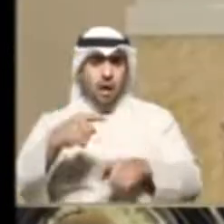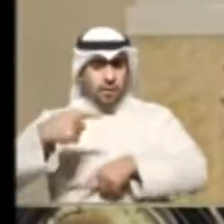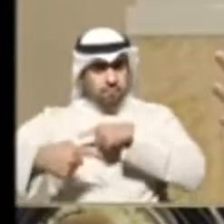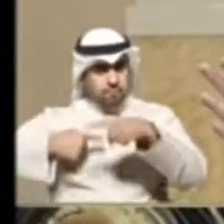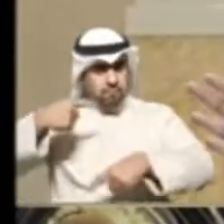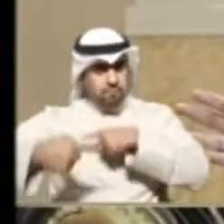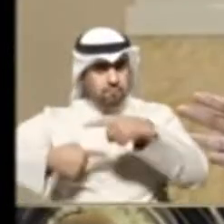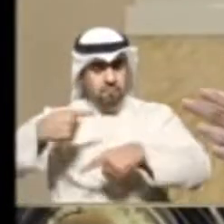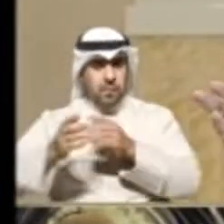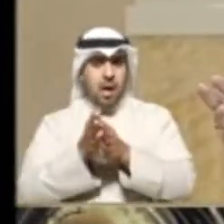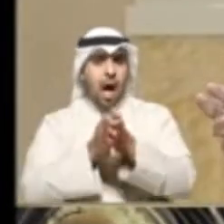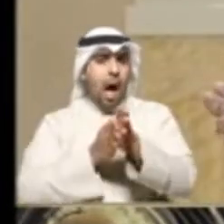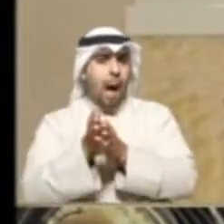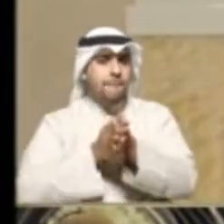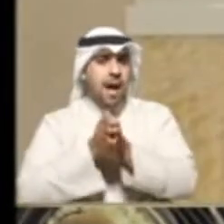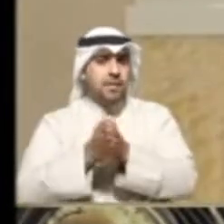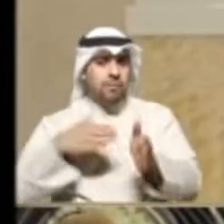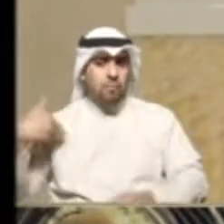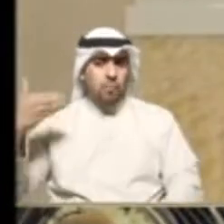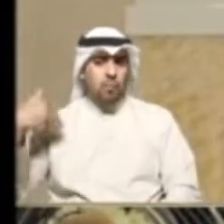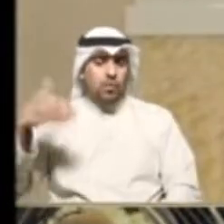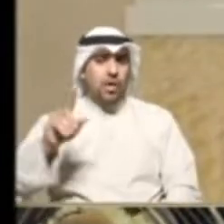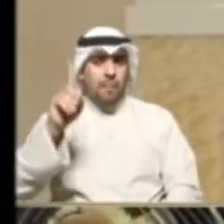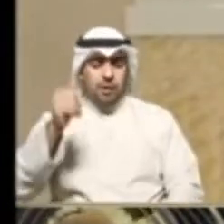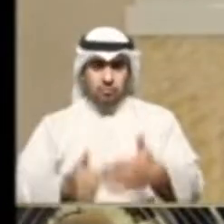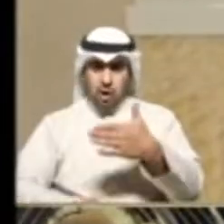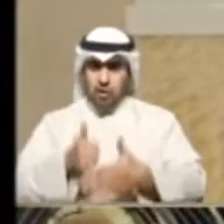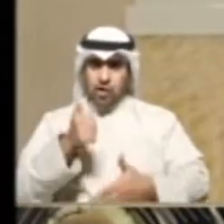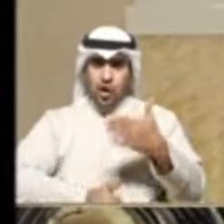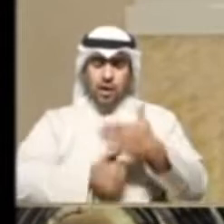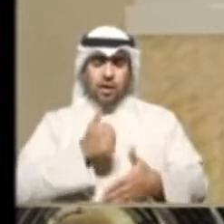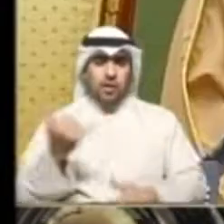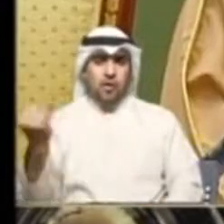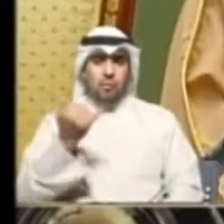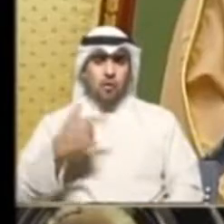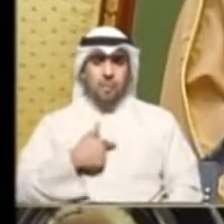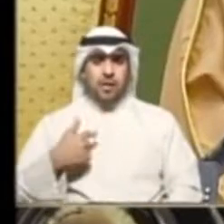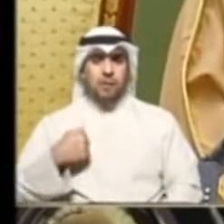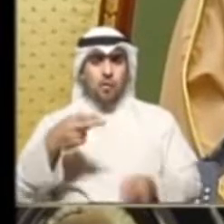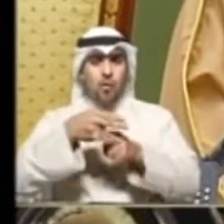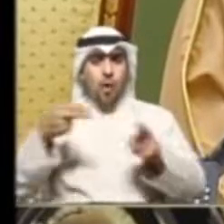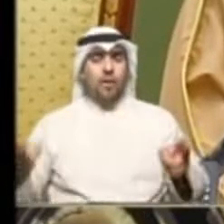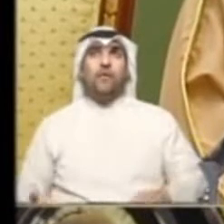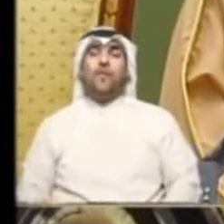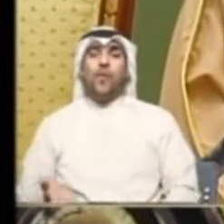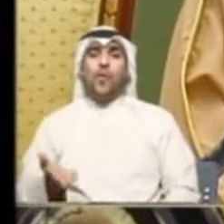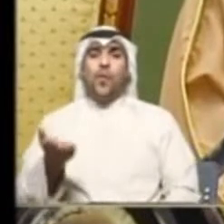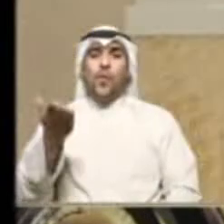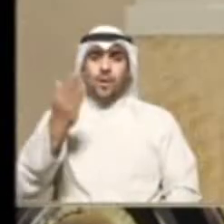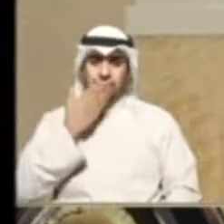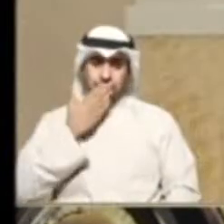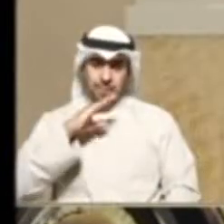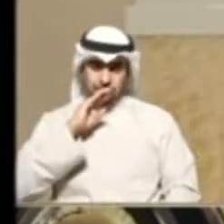مواصلة بذل الجهد لتحقيق المزيد من النجاحات لرفع اسم الكويت عاليا. ثم ألقى